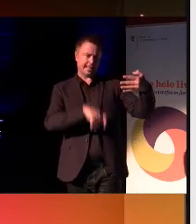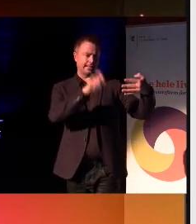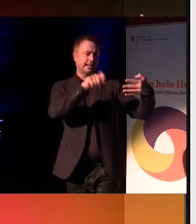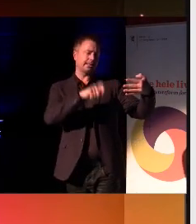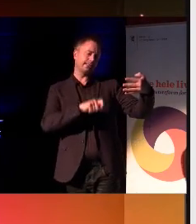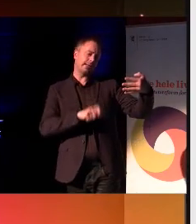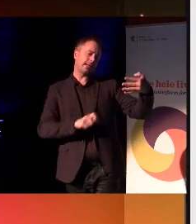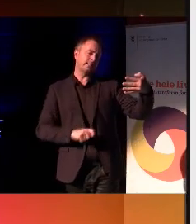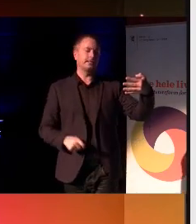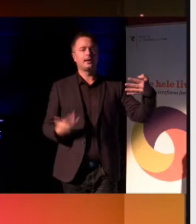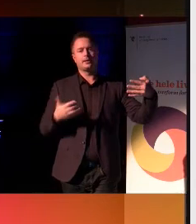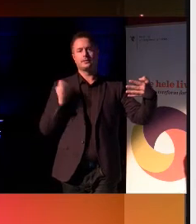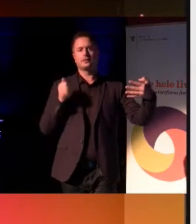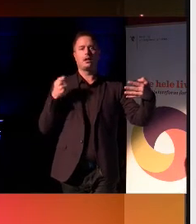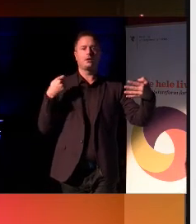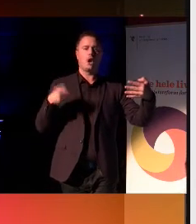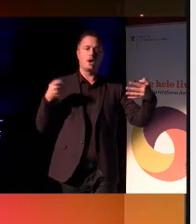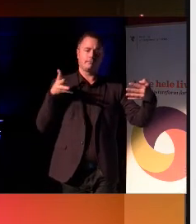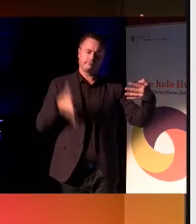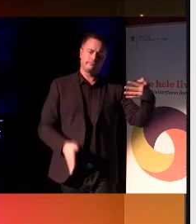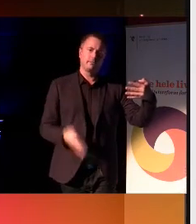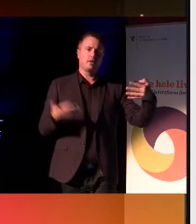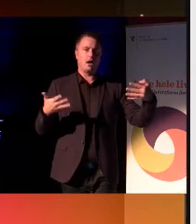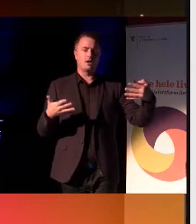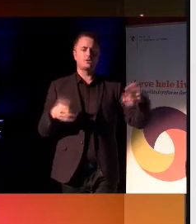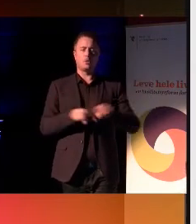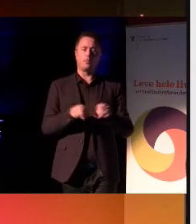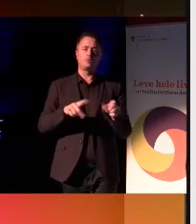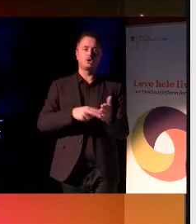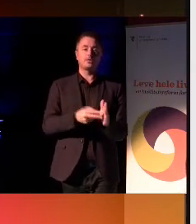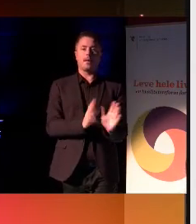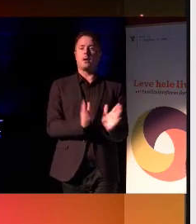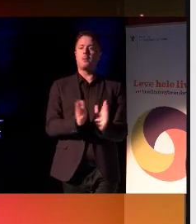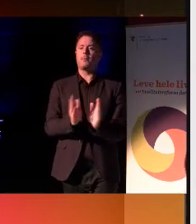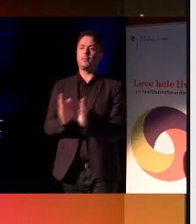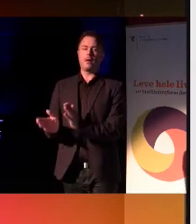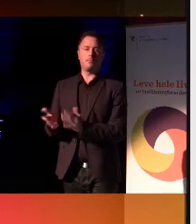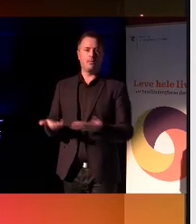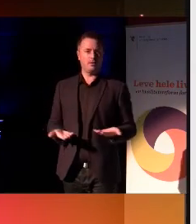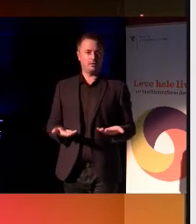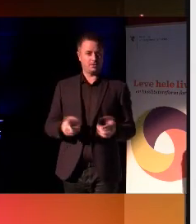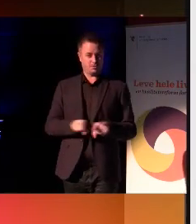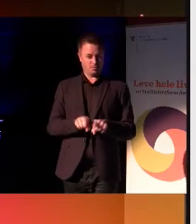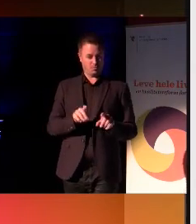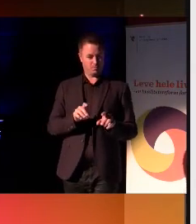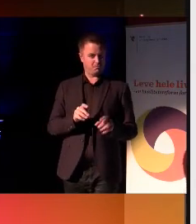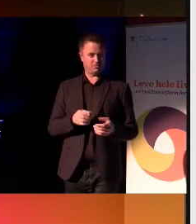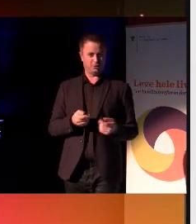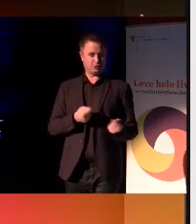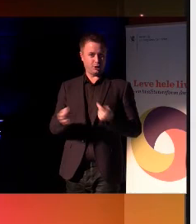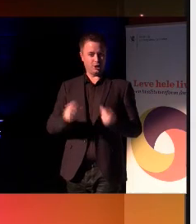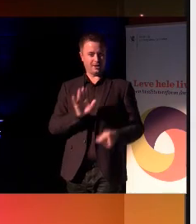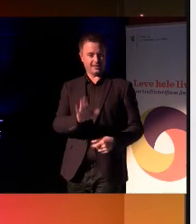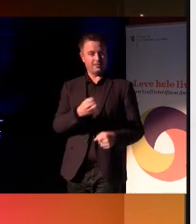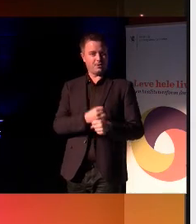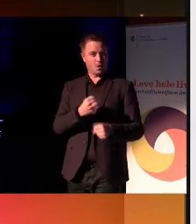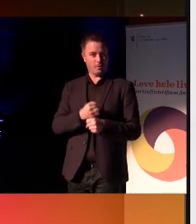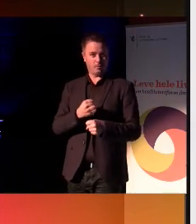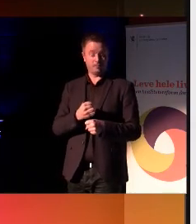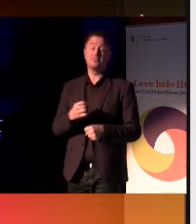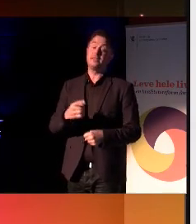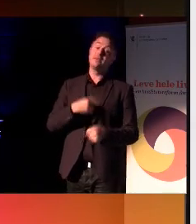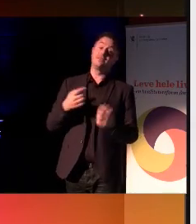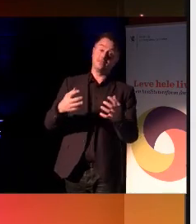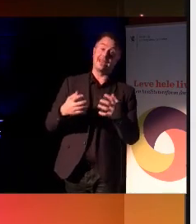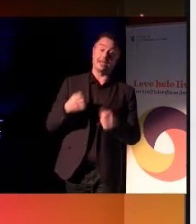det. At det var arbeidslistene som var førende for måten vi utførte jobben vår på. Og vi trenger arbeidslister, så absolutt